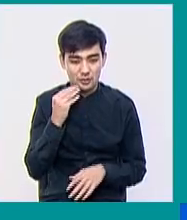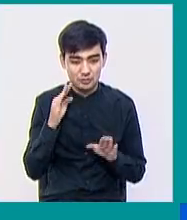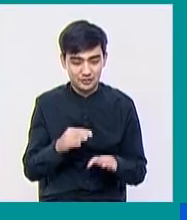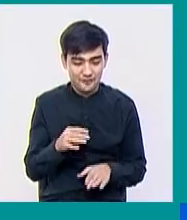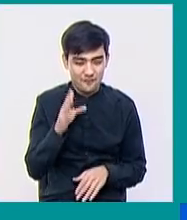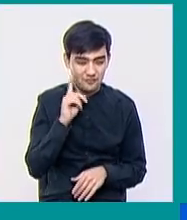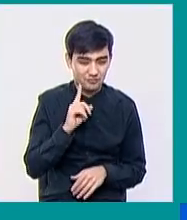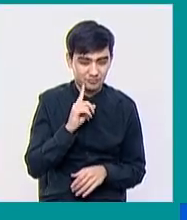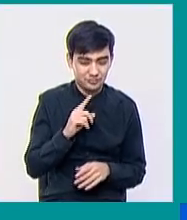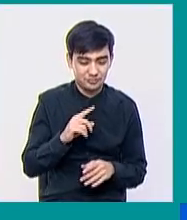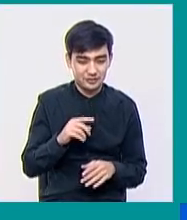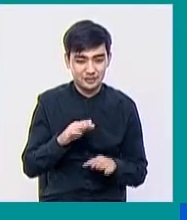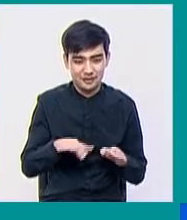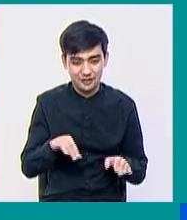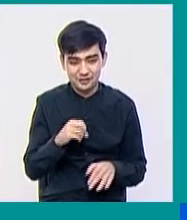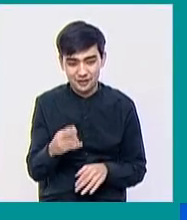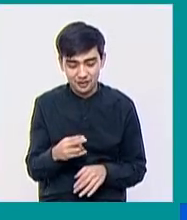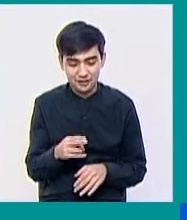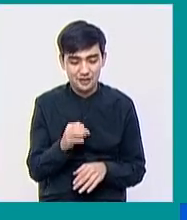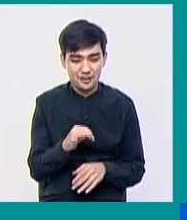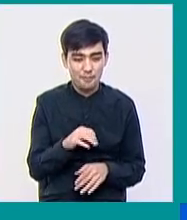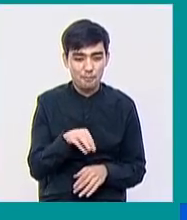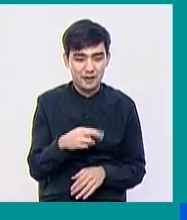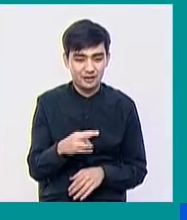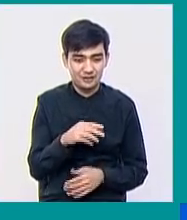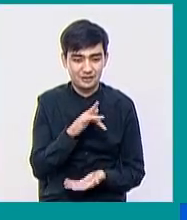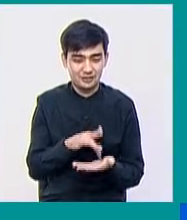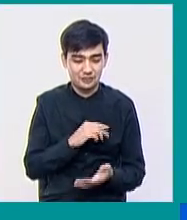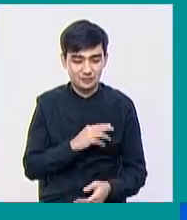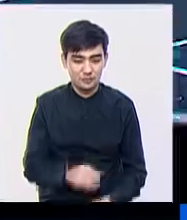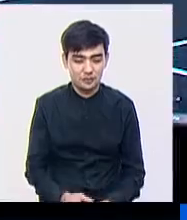могут принимать детей детские сады и мини-центры.